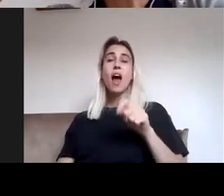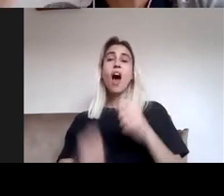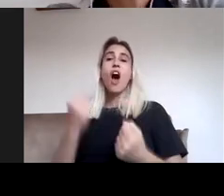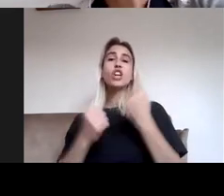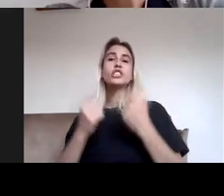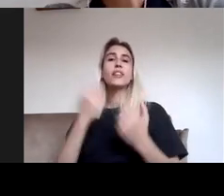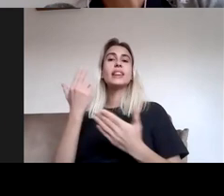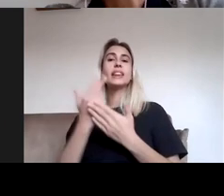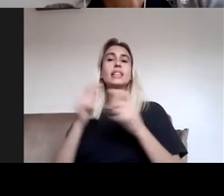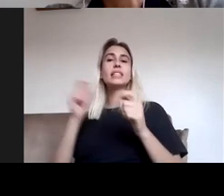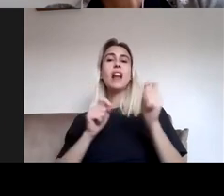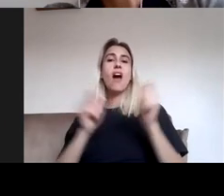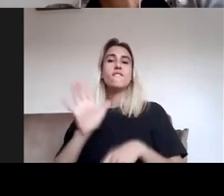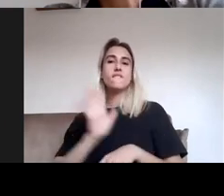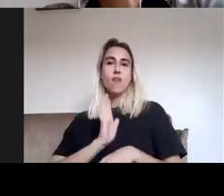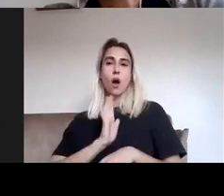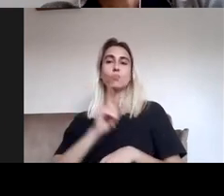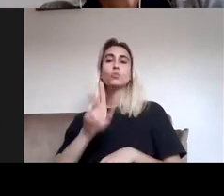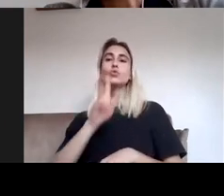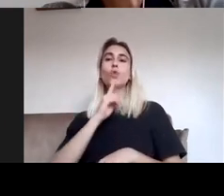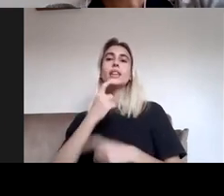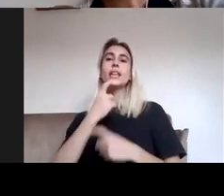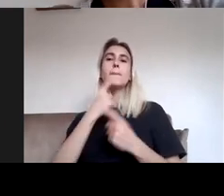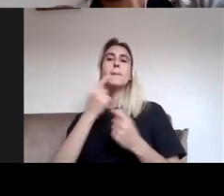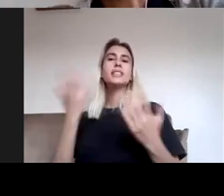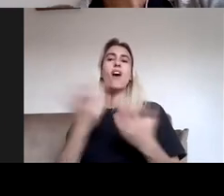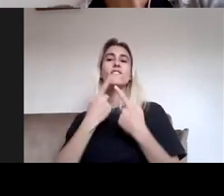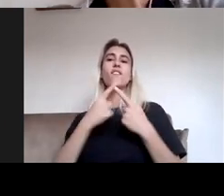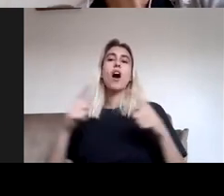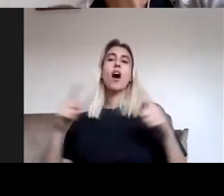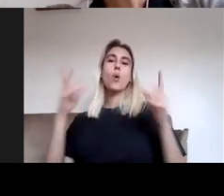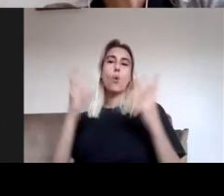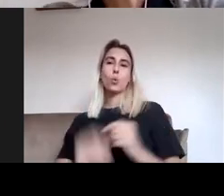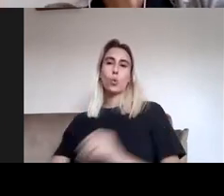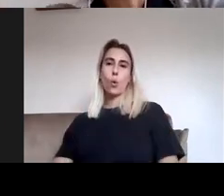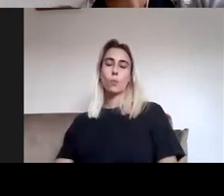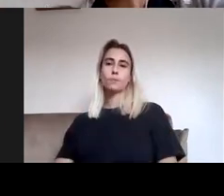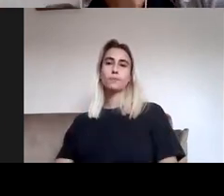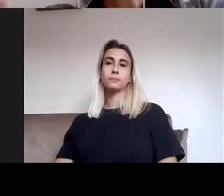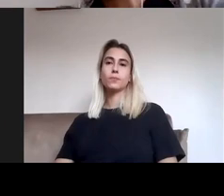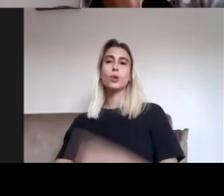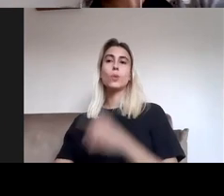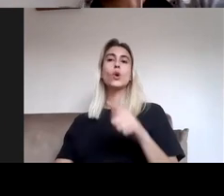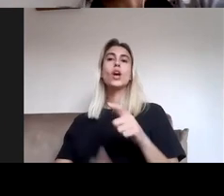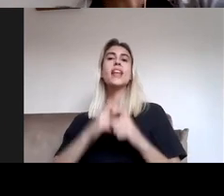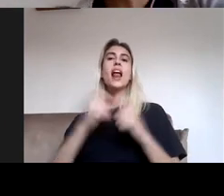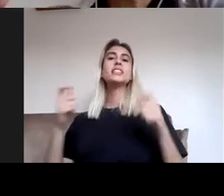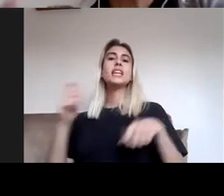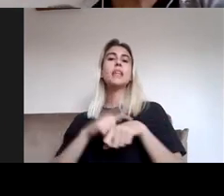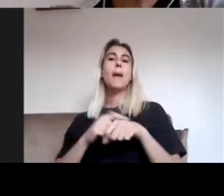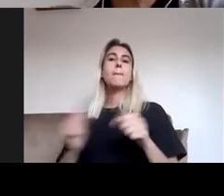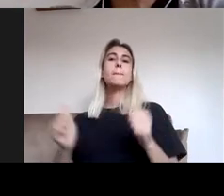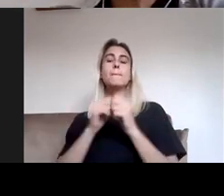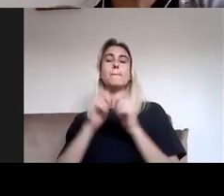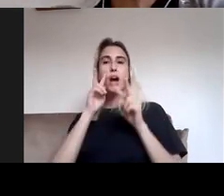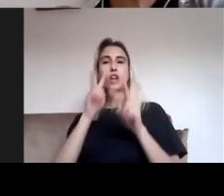var. Son yıllarda bu dizaynlar birazcık daha farklılaştırılıyor. Bu tabii gelişen zamanla beraber bakış